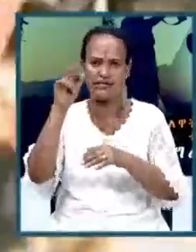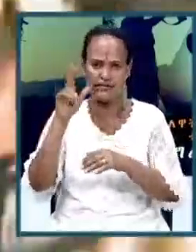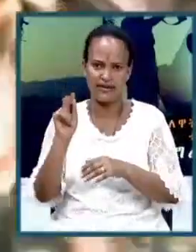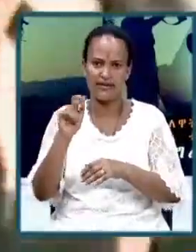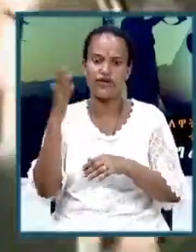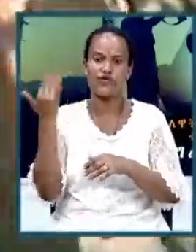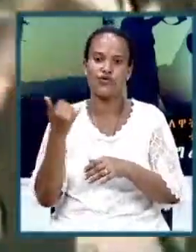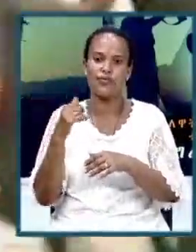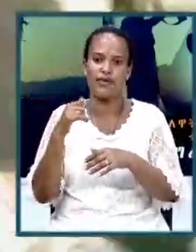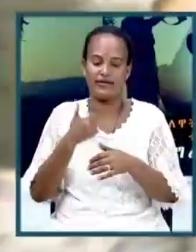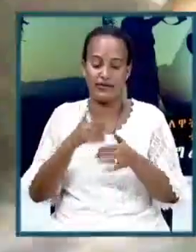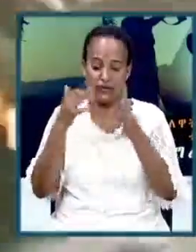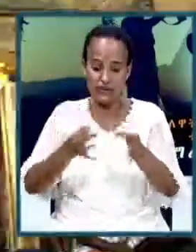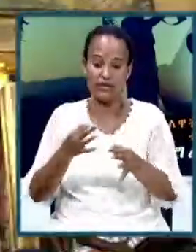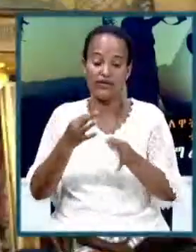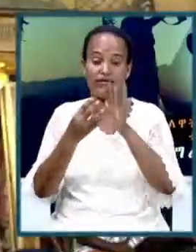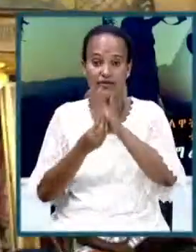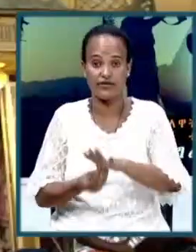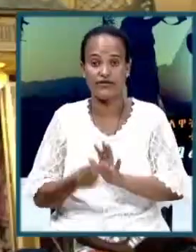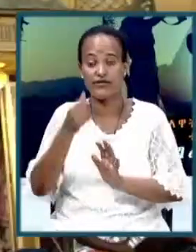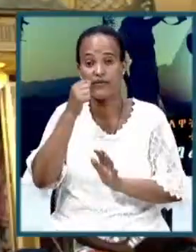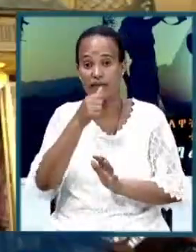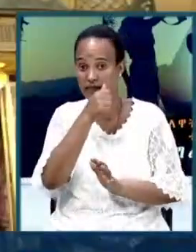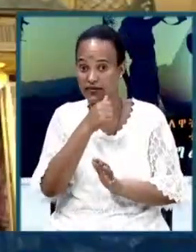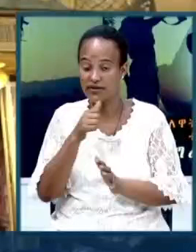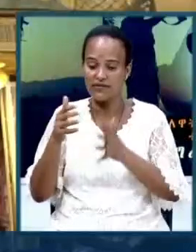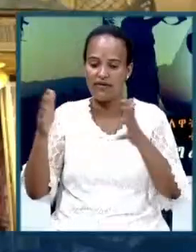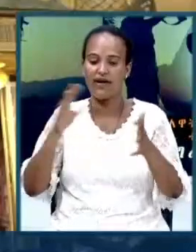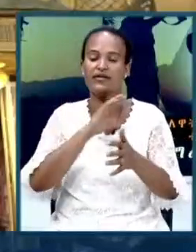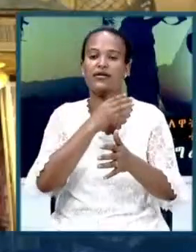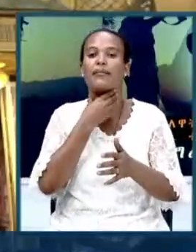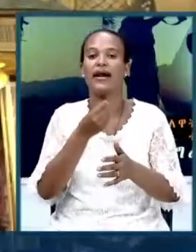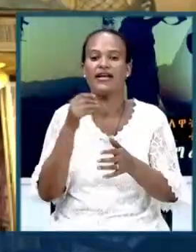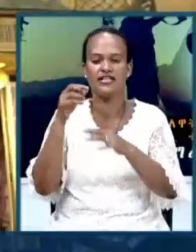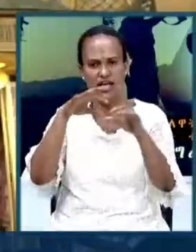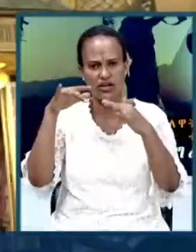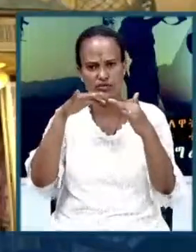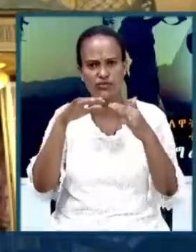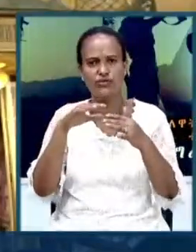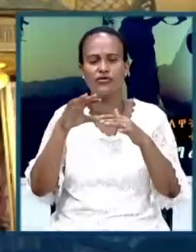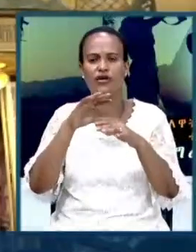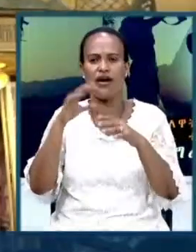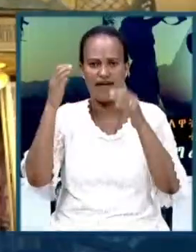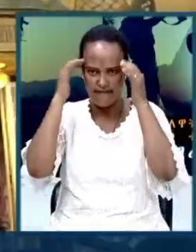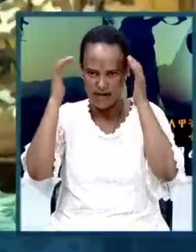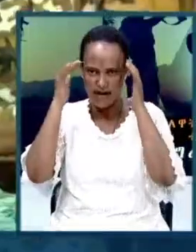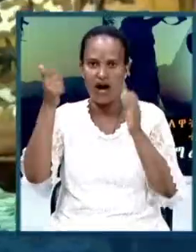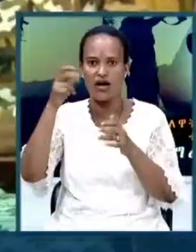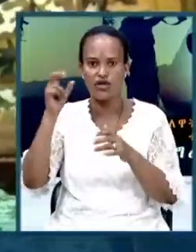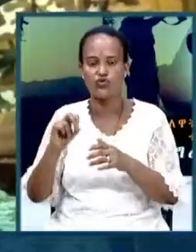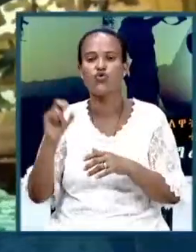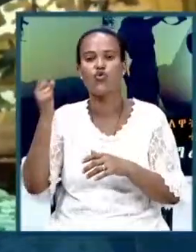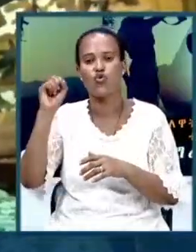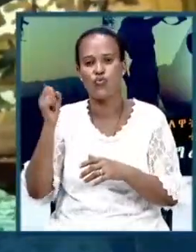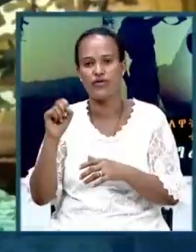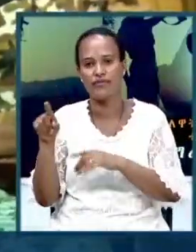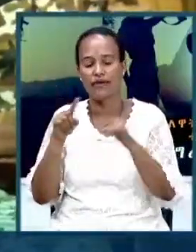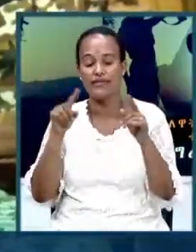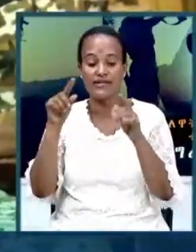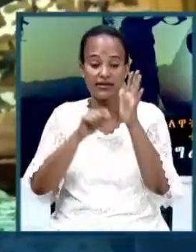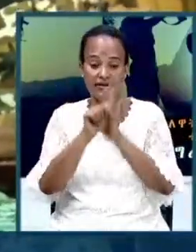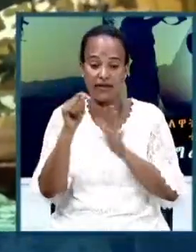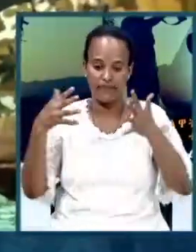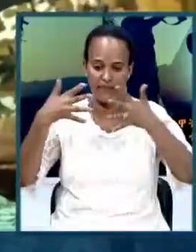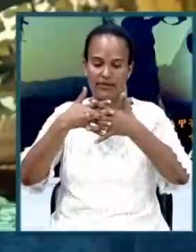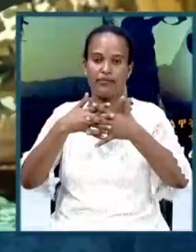ውሳነ ኣንጻር ፋሽስቲ ጉጅለ ኣብዪ ኣሕመድ ዓልን ተስፋሕፋሕቲ ኣምሓራን ዝቃለሱ ሓይልታት ዓፋር ኣገውን ኦሮሞን ድማ ምስ ትግራይ